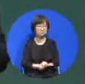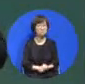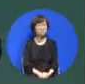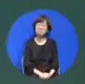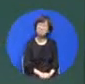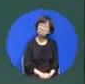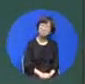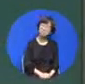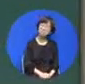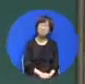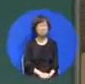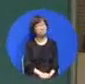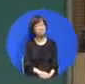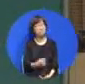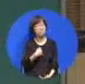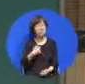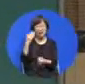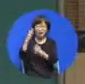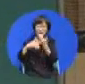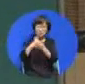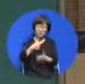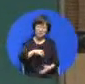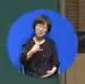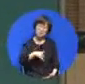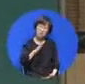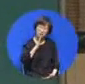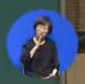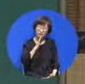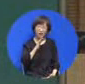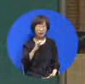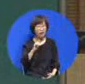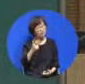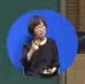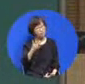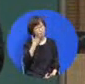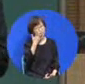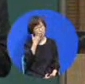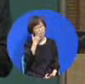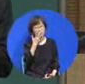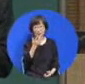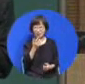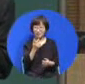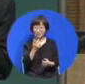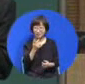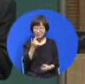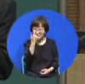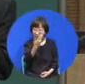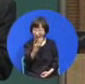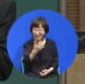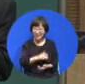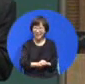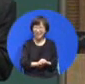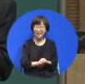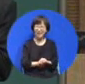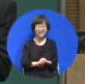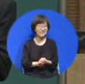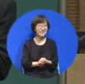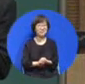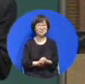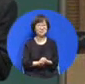사람은 제 말 들으면 안 돼요. If you don't feel that you're 아니죠? a child of God and you doubt that, then you shouldn't listen to my words at all. 아무리